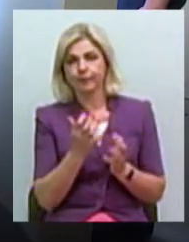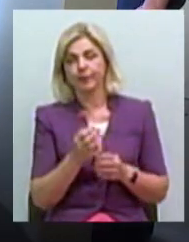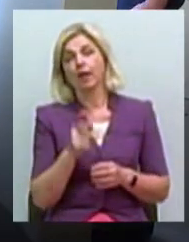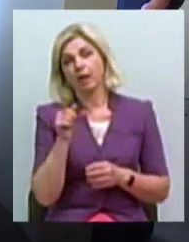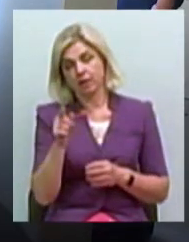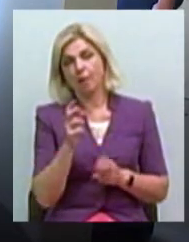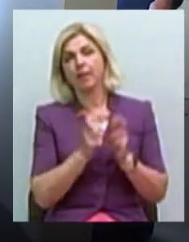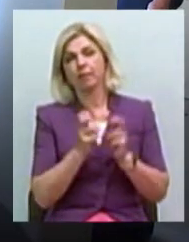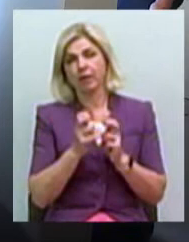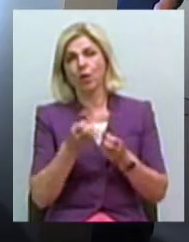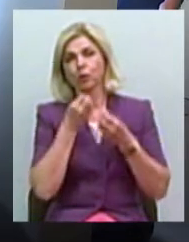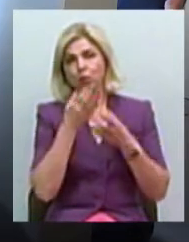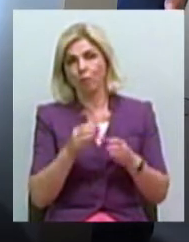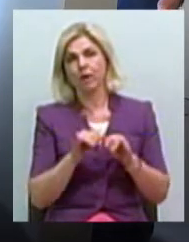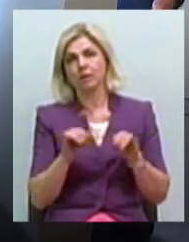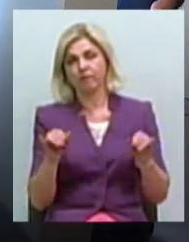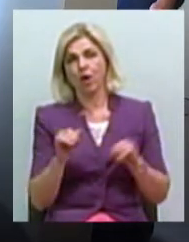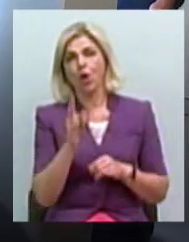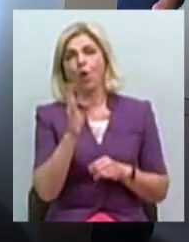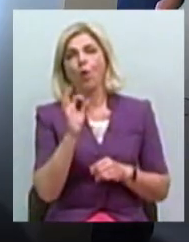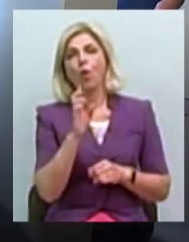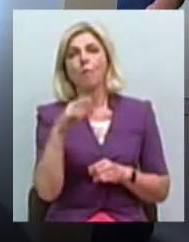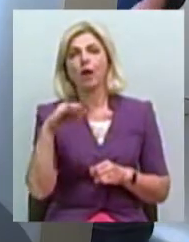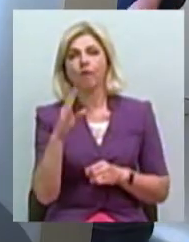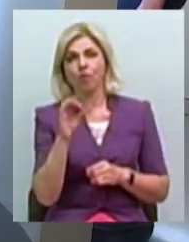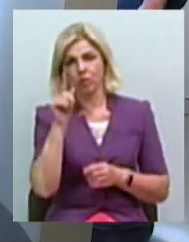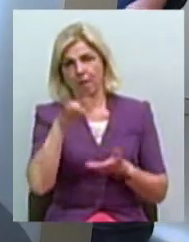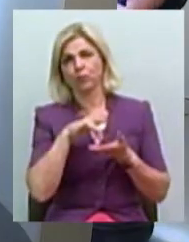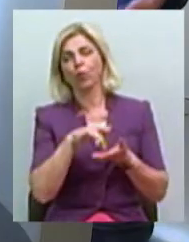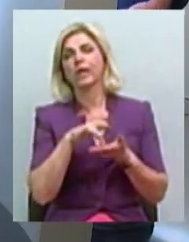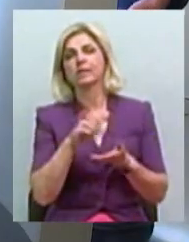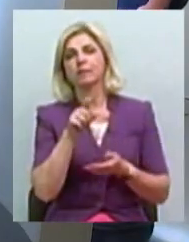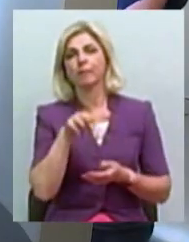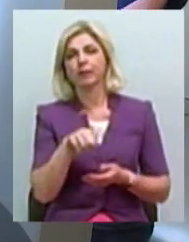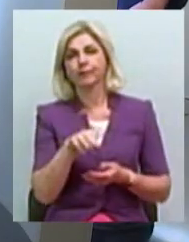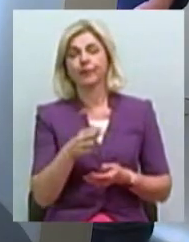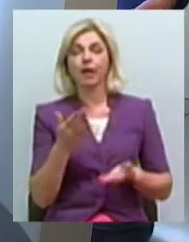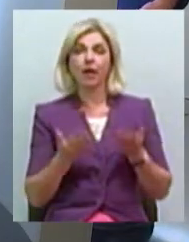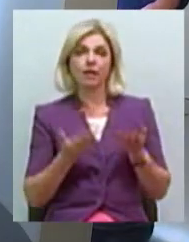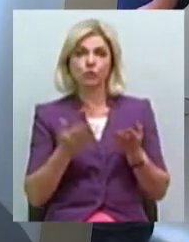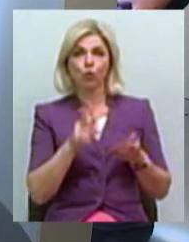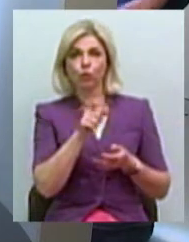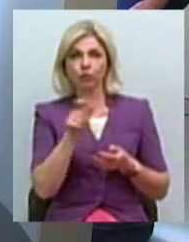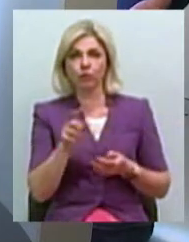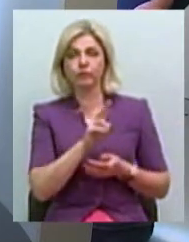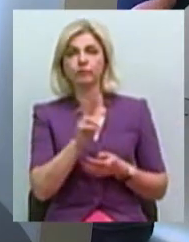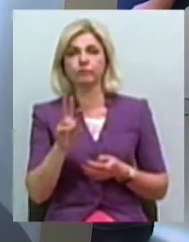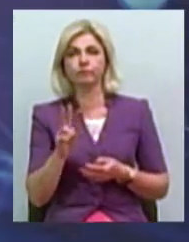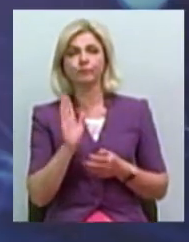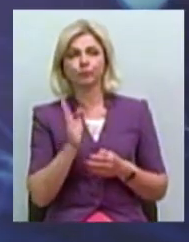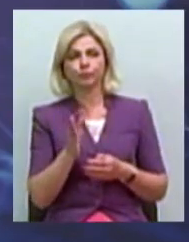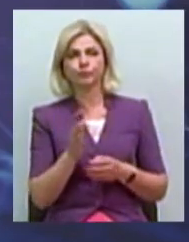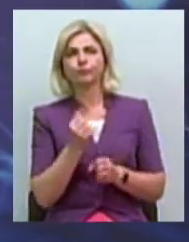розвиваються. Ну, Коблівська громада, там теж туризм у них. Але якщо люди ще, тобто буде відточений